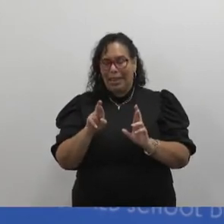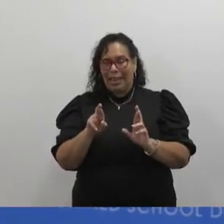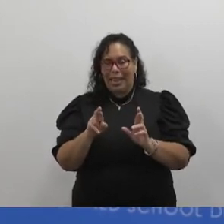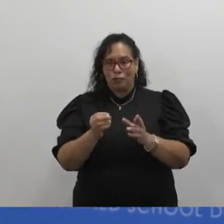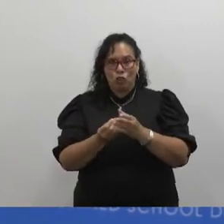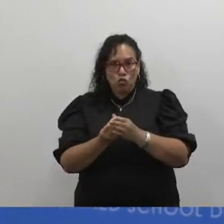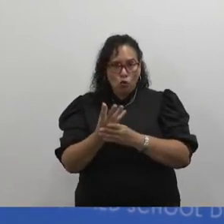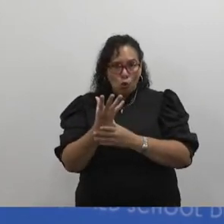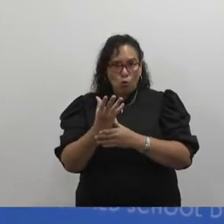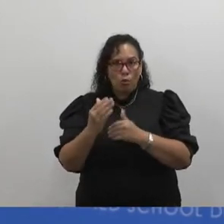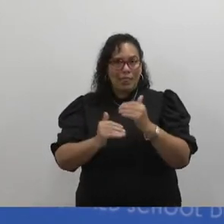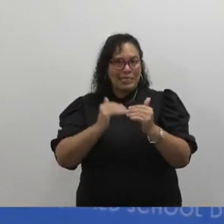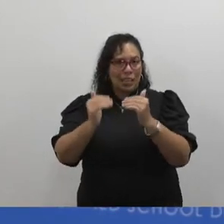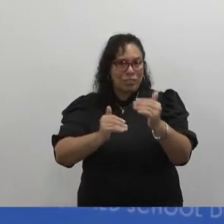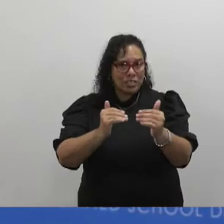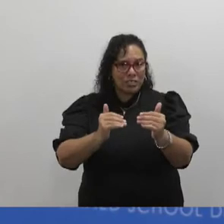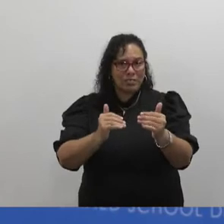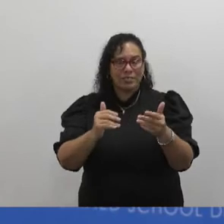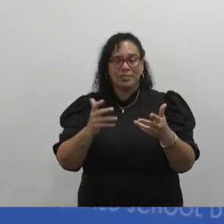nâng